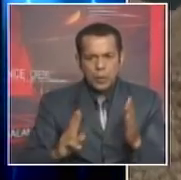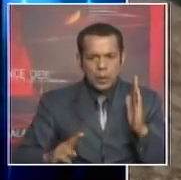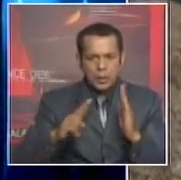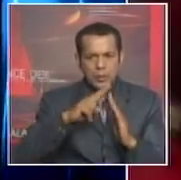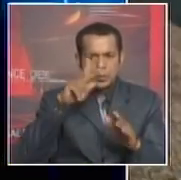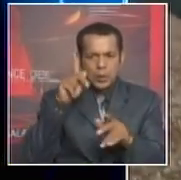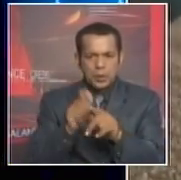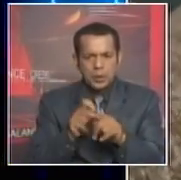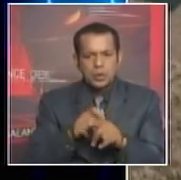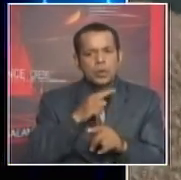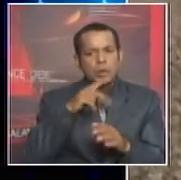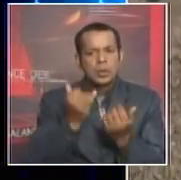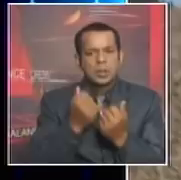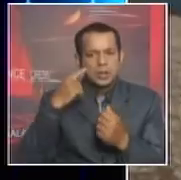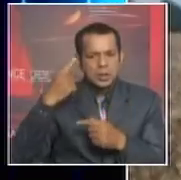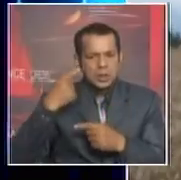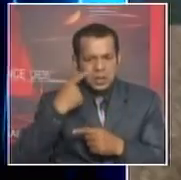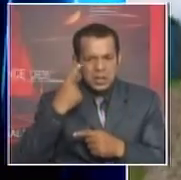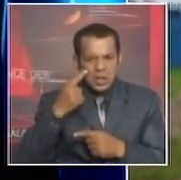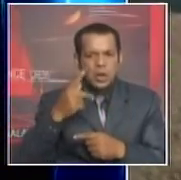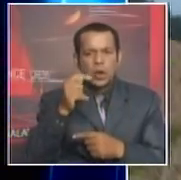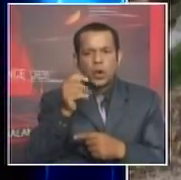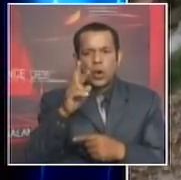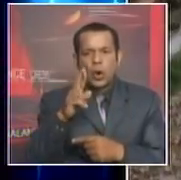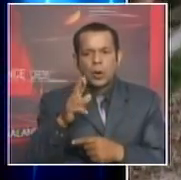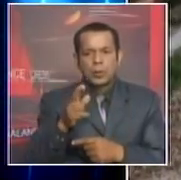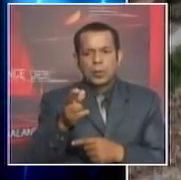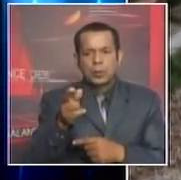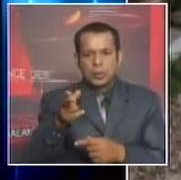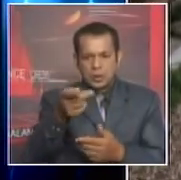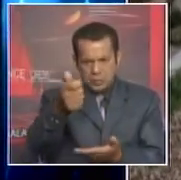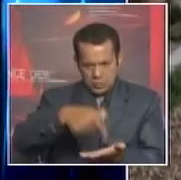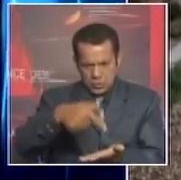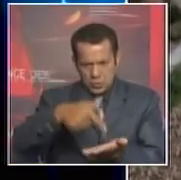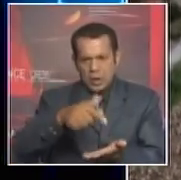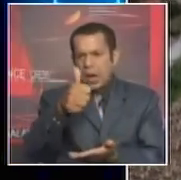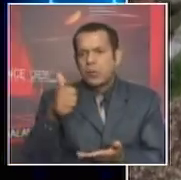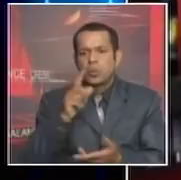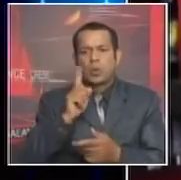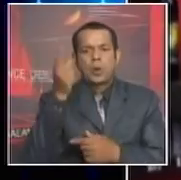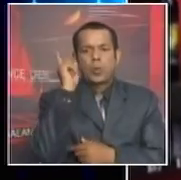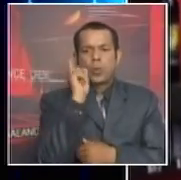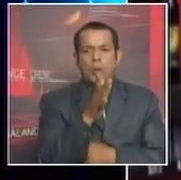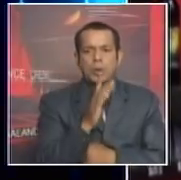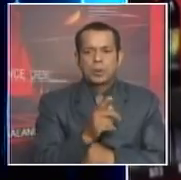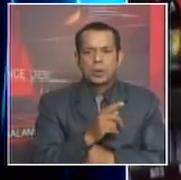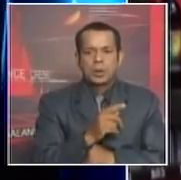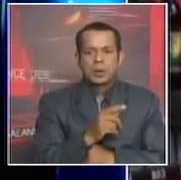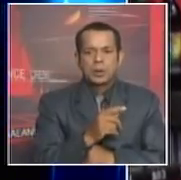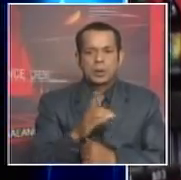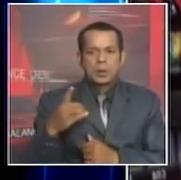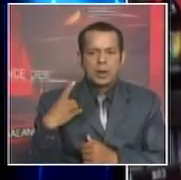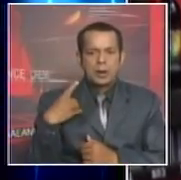संरचना तयार नगरी दैनिक पर्यटकहरूबाट कर उठाउनु राम्रो विषय नभएको उनीहरूको भनाइ छ। तपाईँको